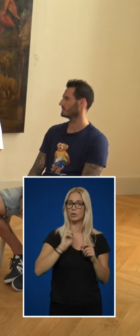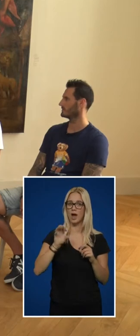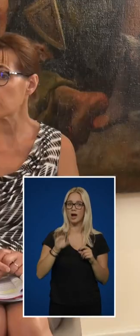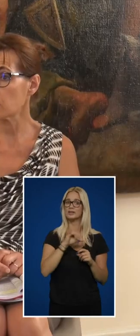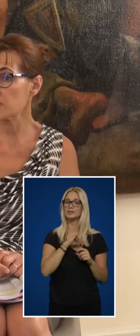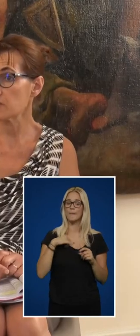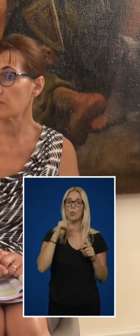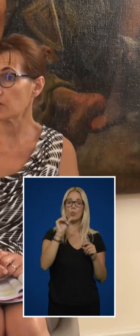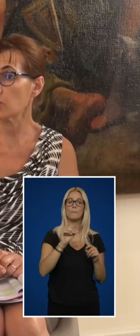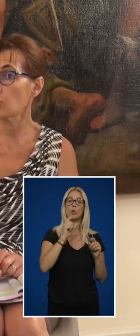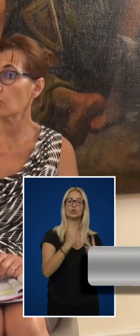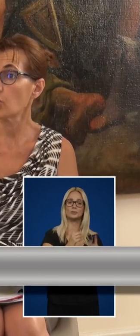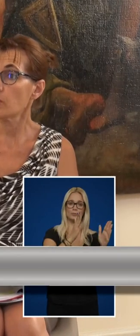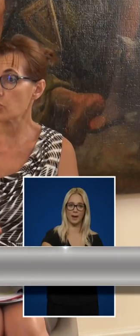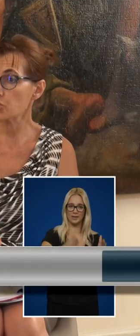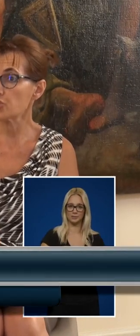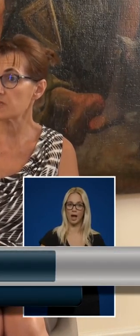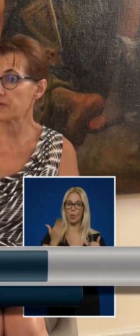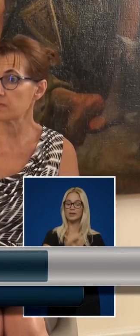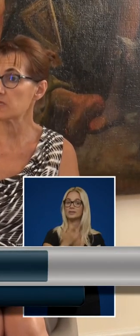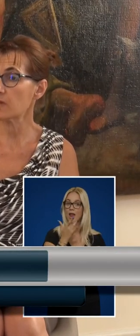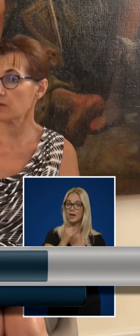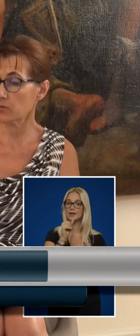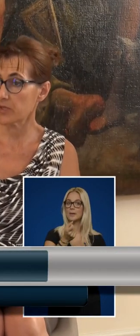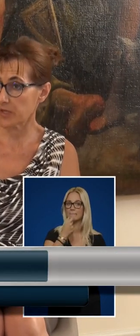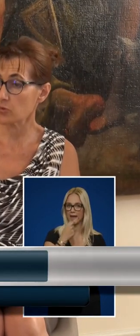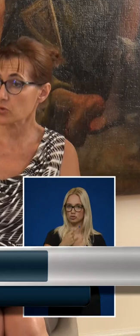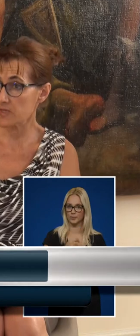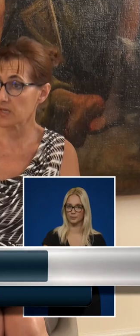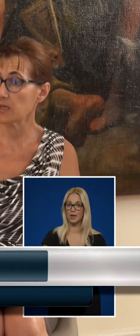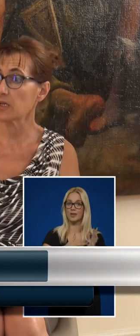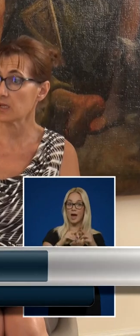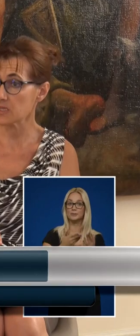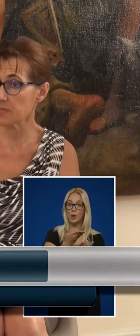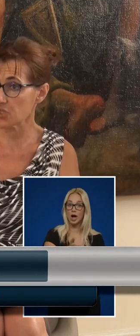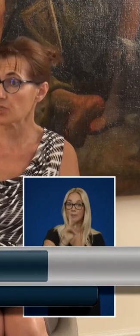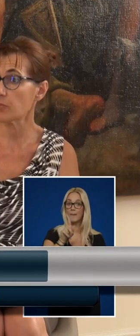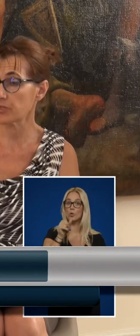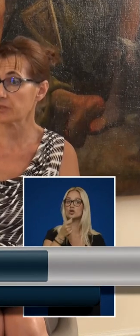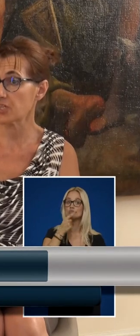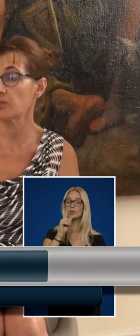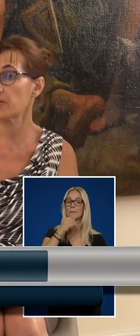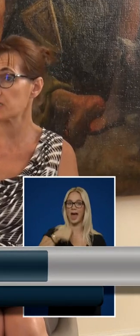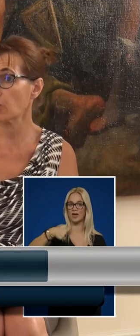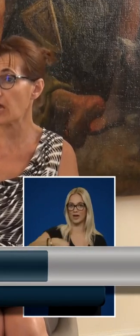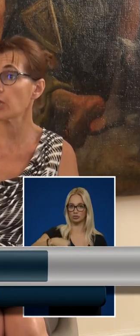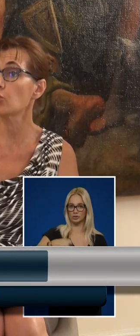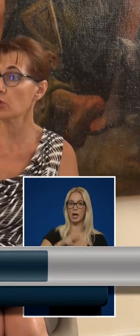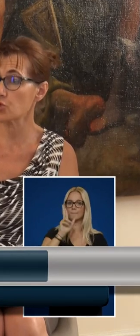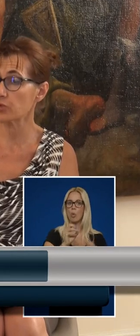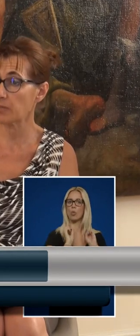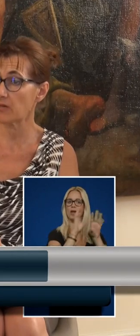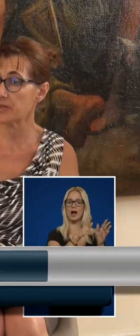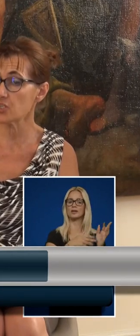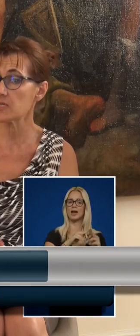mogu odlagati osim u postojećim spremnicima koji je trenutno zeleni i smeđi pojedinim građanima na raspolaganju i